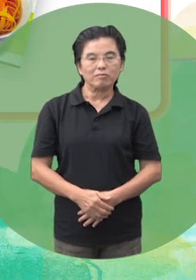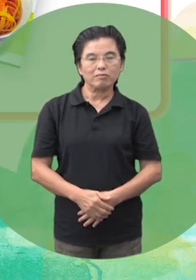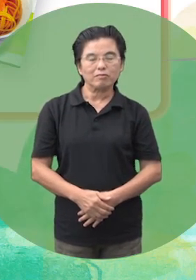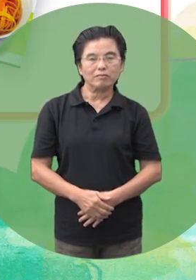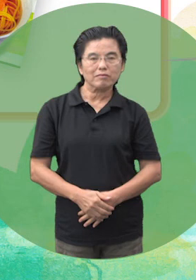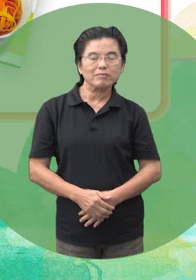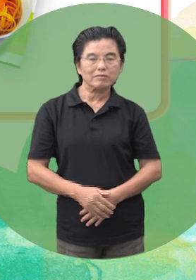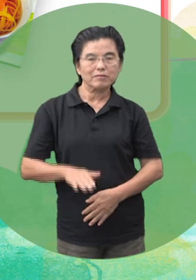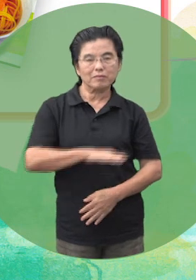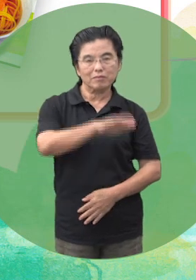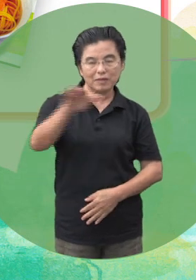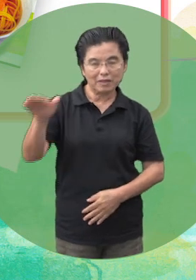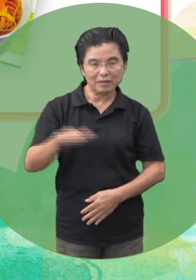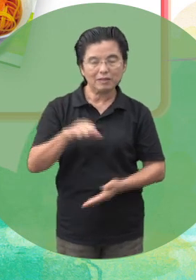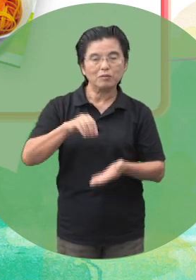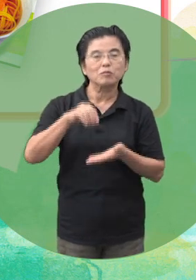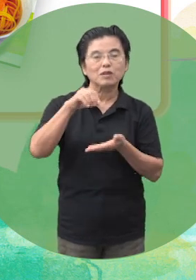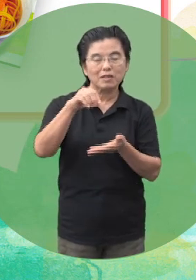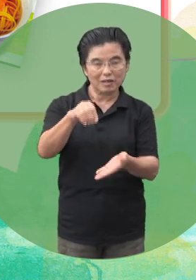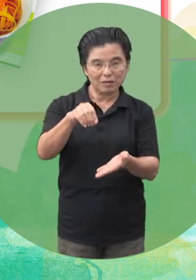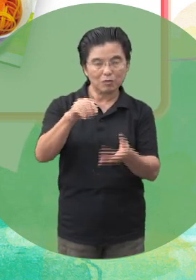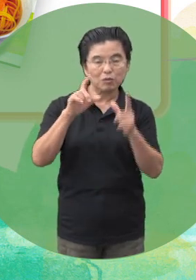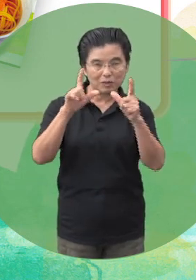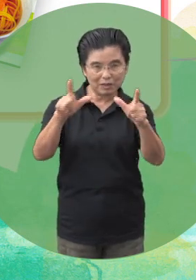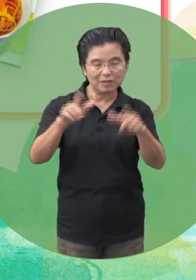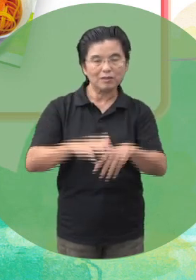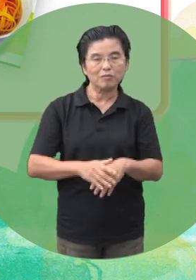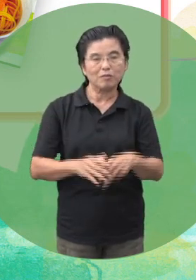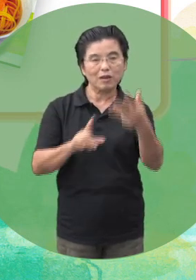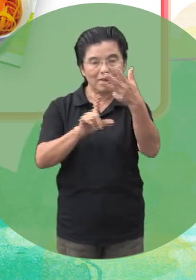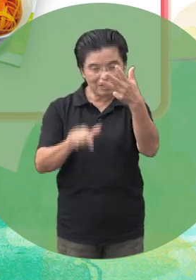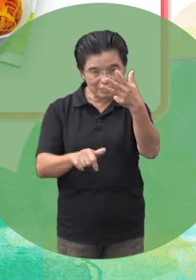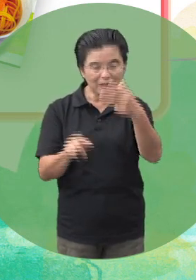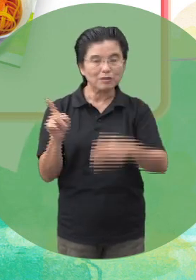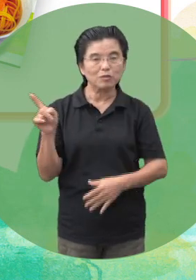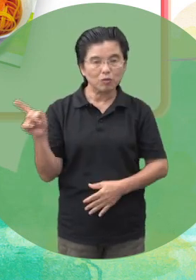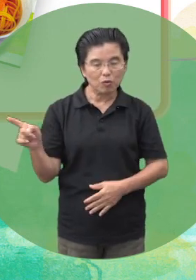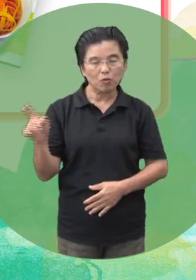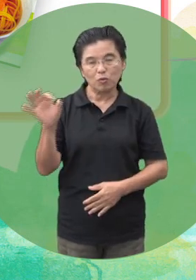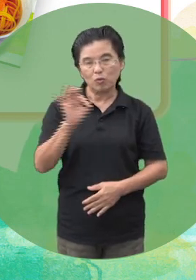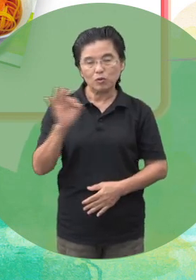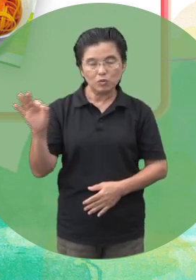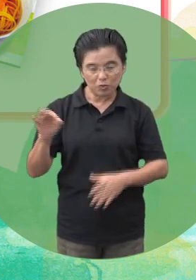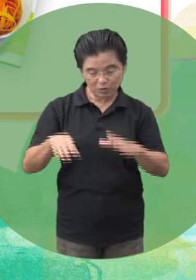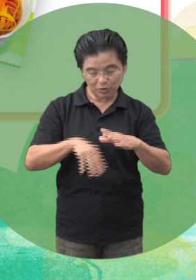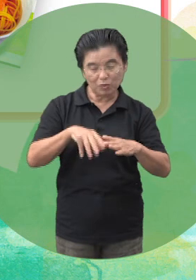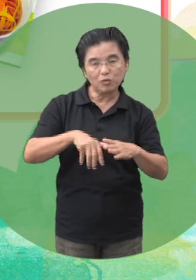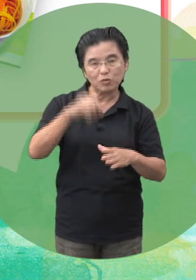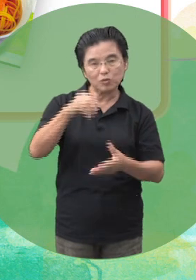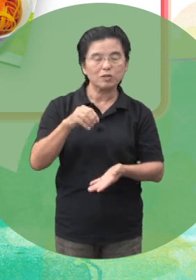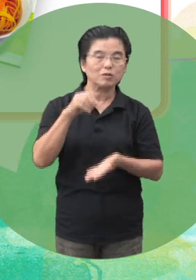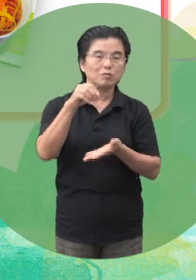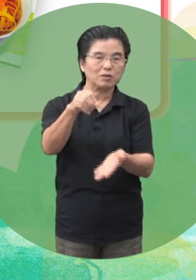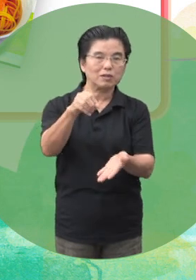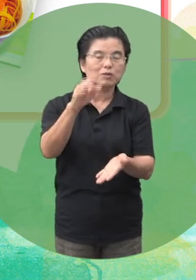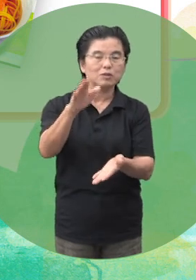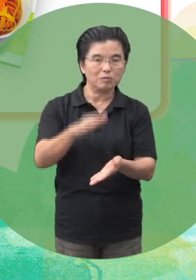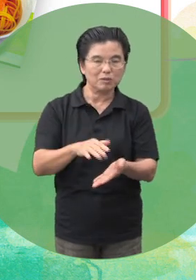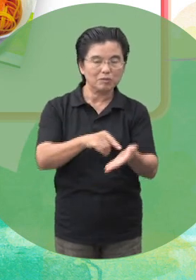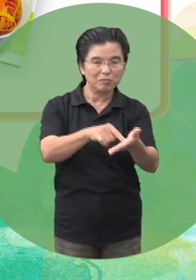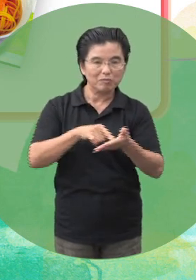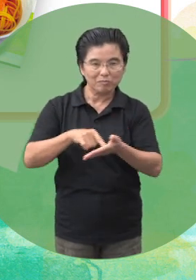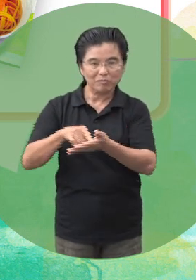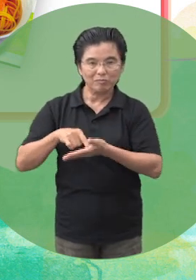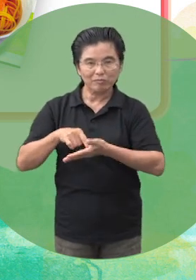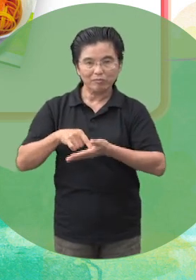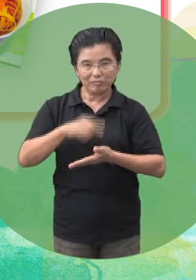ここで視聴者プレゼントのお知らせです。今月はこちらの商品を抽選でプレゼントいたします。ふるってご応募